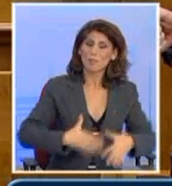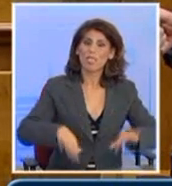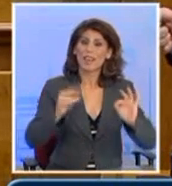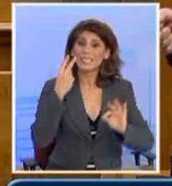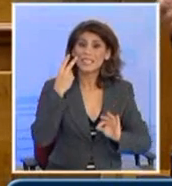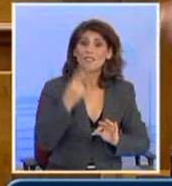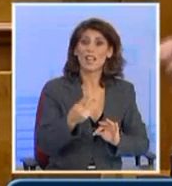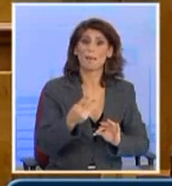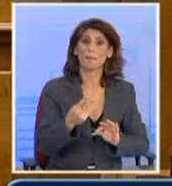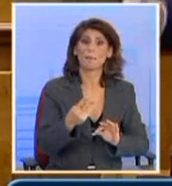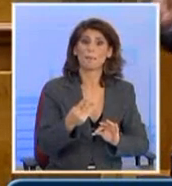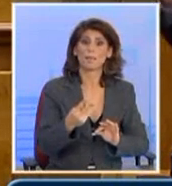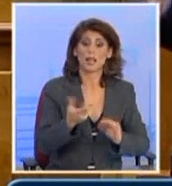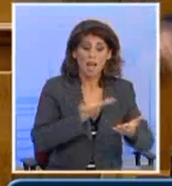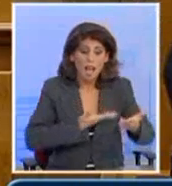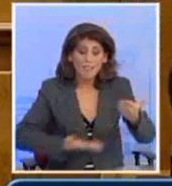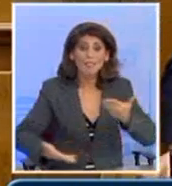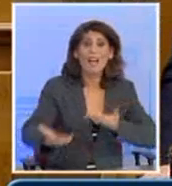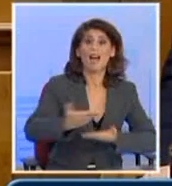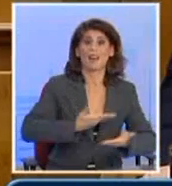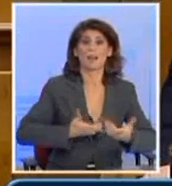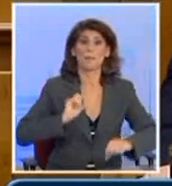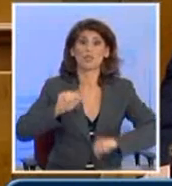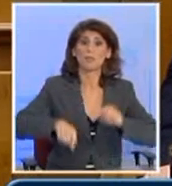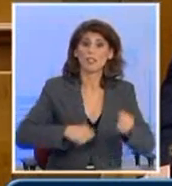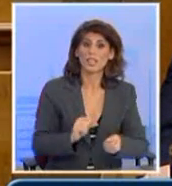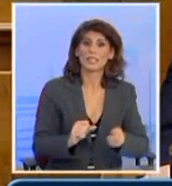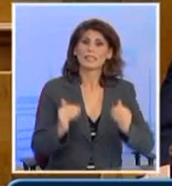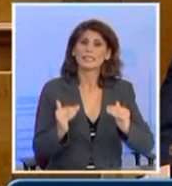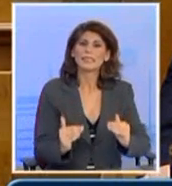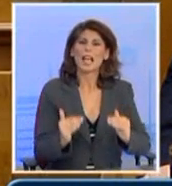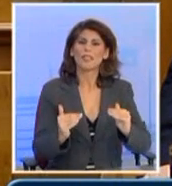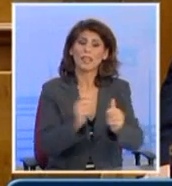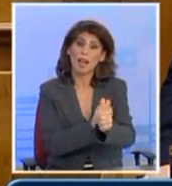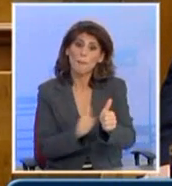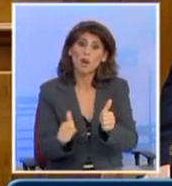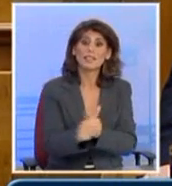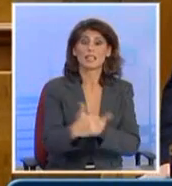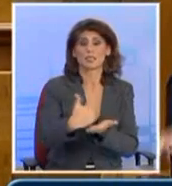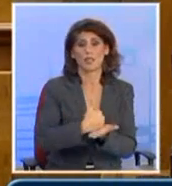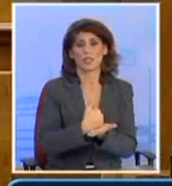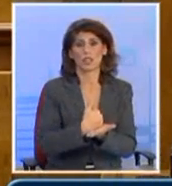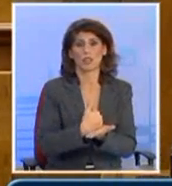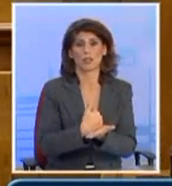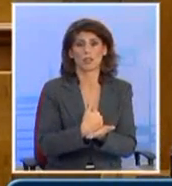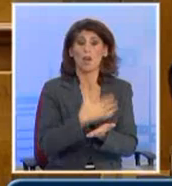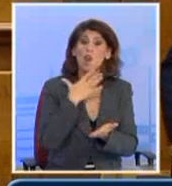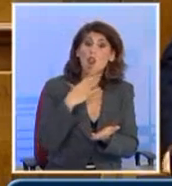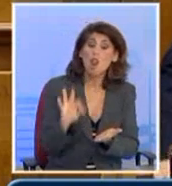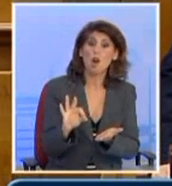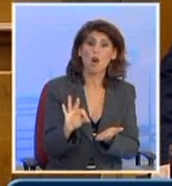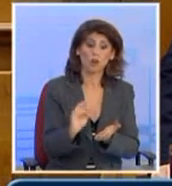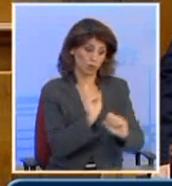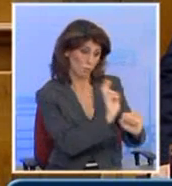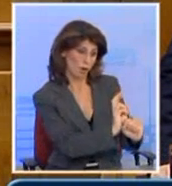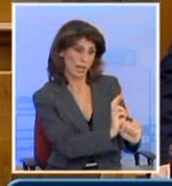βλέπει το αντάλλαγμα των προσπαθειών του, τη σταδιακή αποκατάσταση των αδικιών χάρη στο πρωτογενές